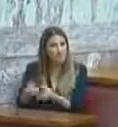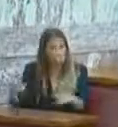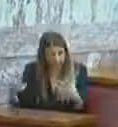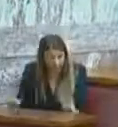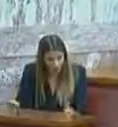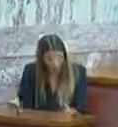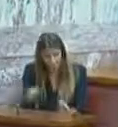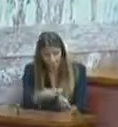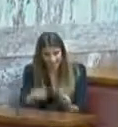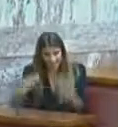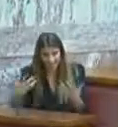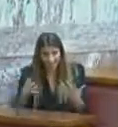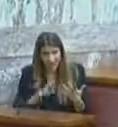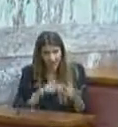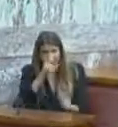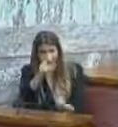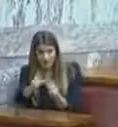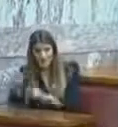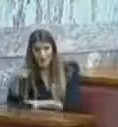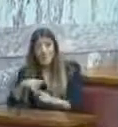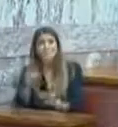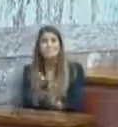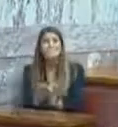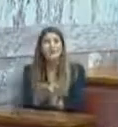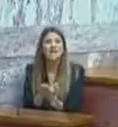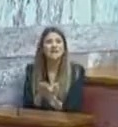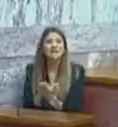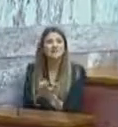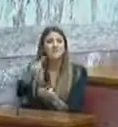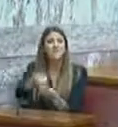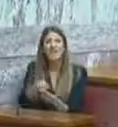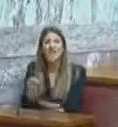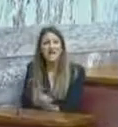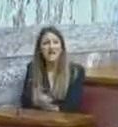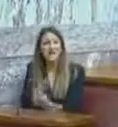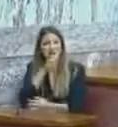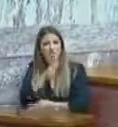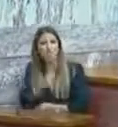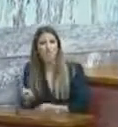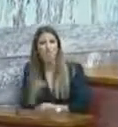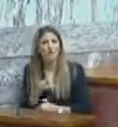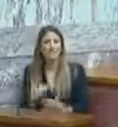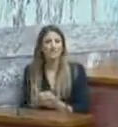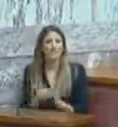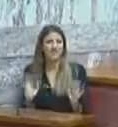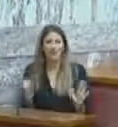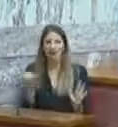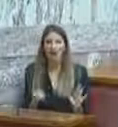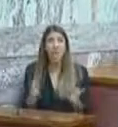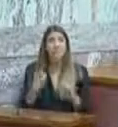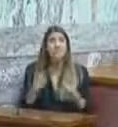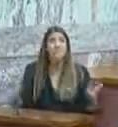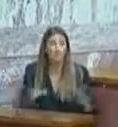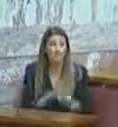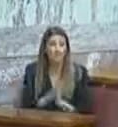εμπλεκομένων προσώπων που είναι οι καταθέσεις αυτών των μαρτύρων έχουν μείνει στο σκοτάδι. Αρνηθήκατε, ενώ ήσασταν η πλειοψηφία, ενώ είχατε